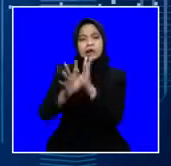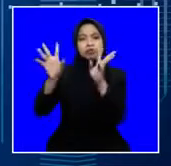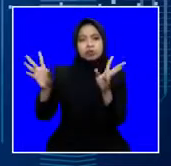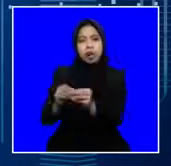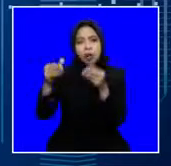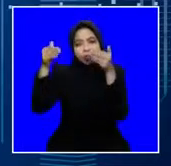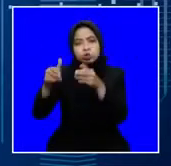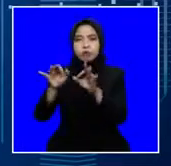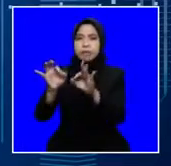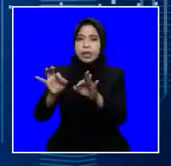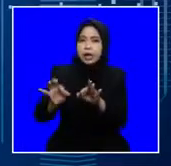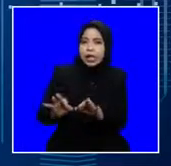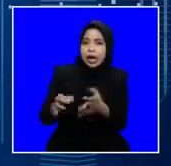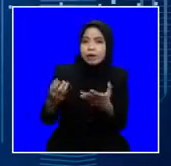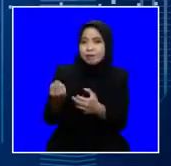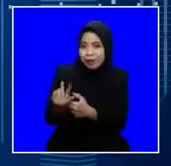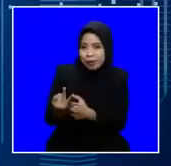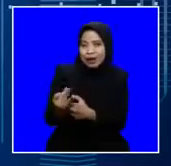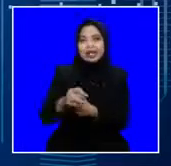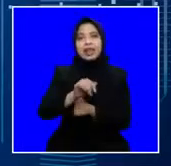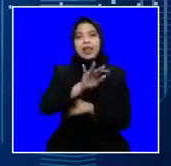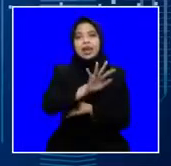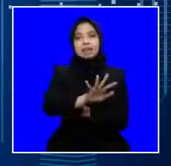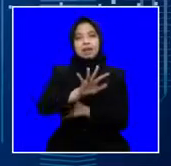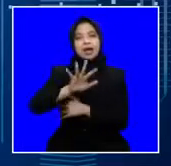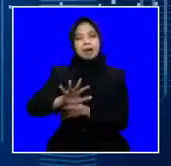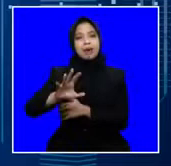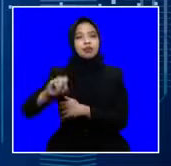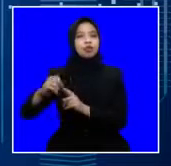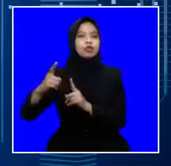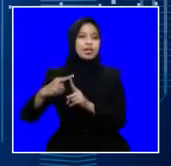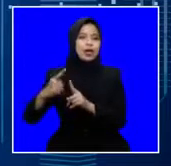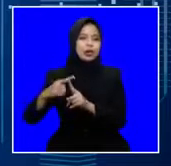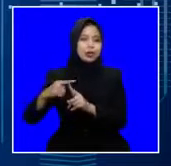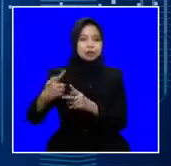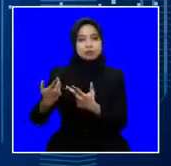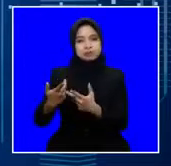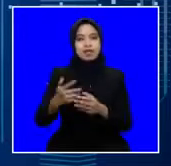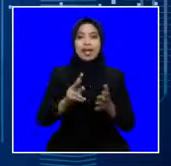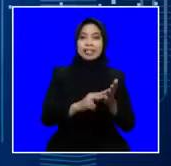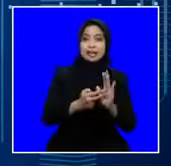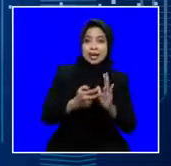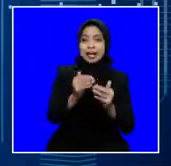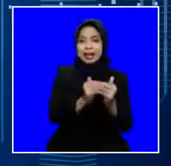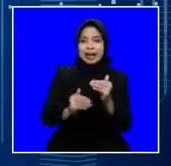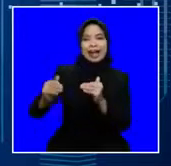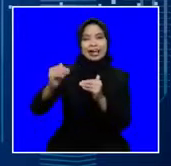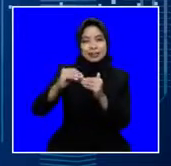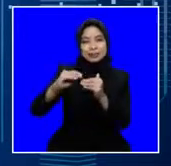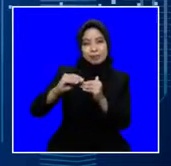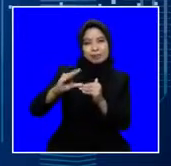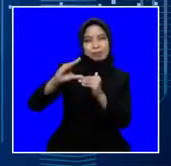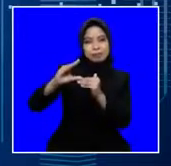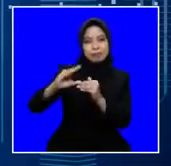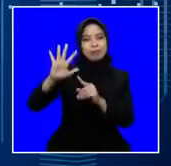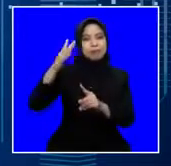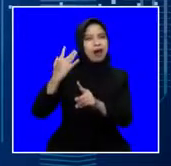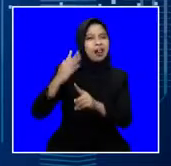bidang pendidikan mencapai 550 triliun. Jadi kenaikan yang lebih dari 5 kali